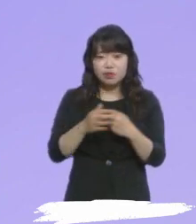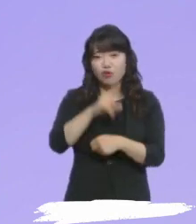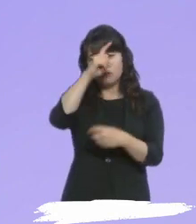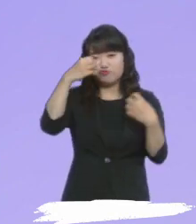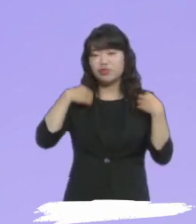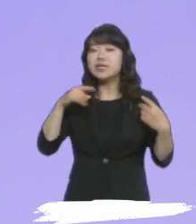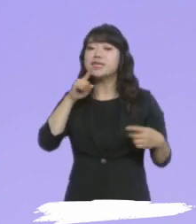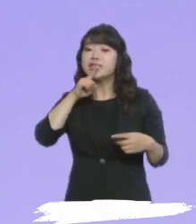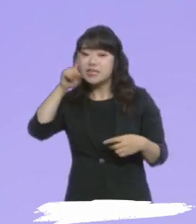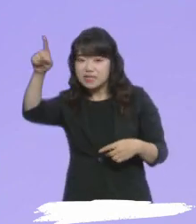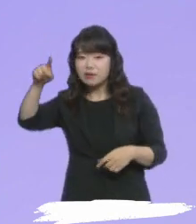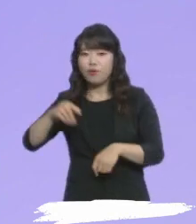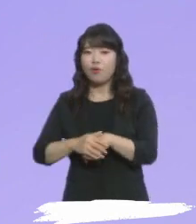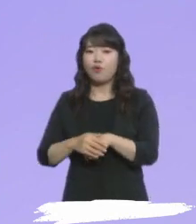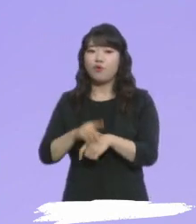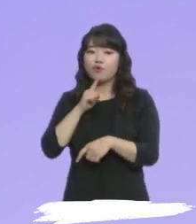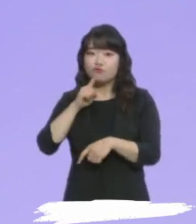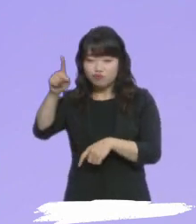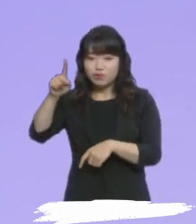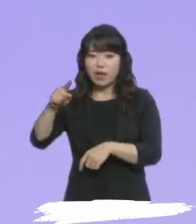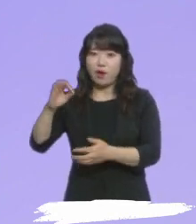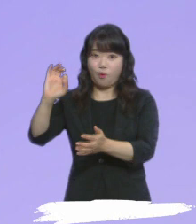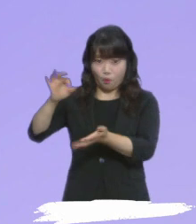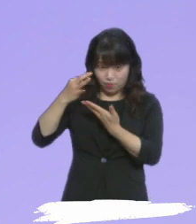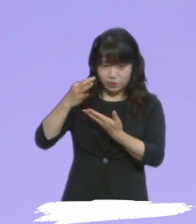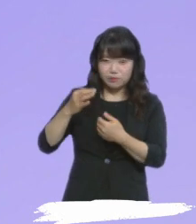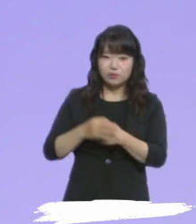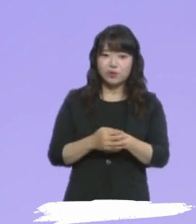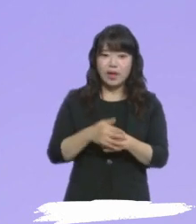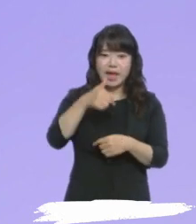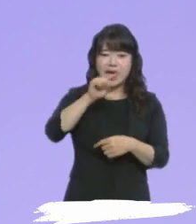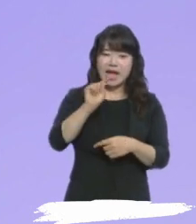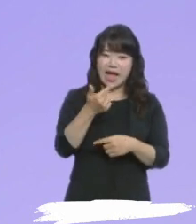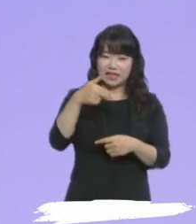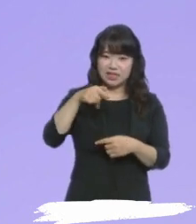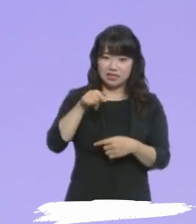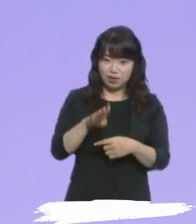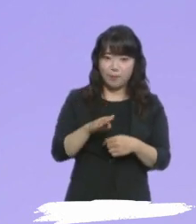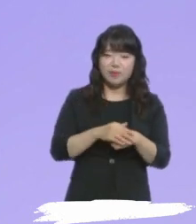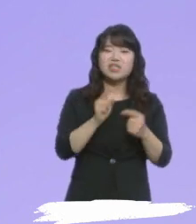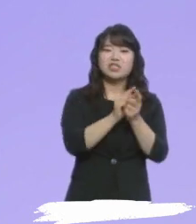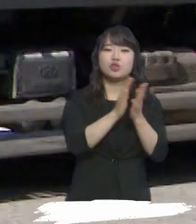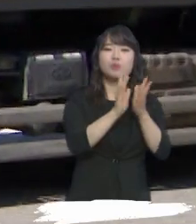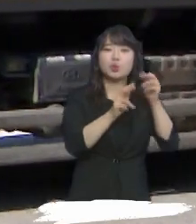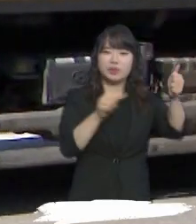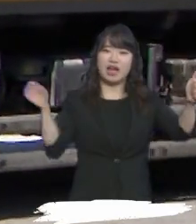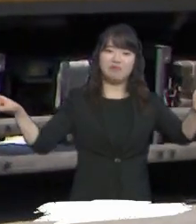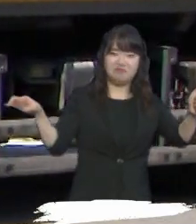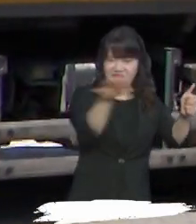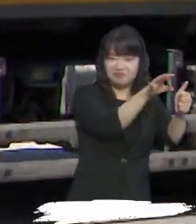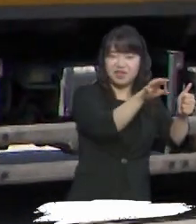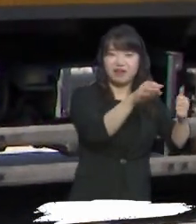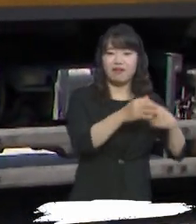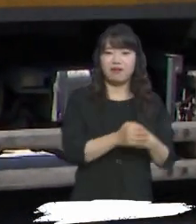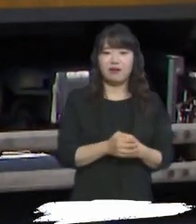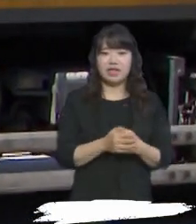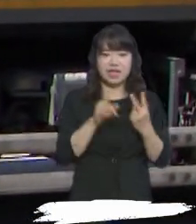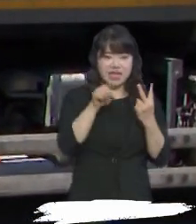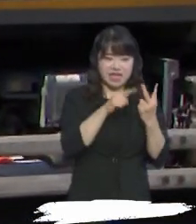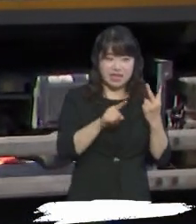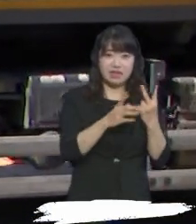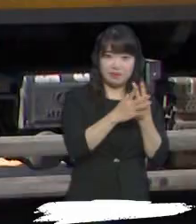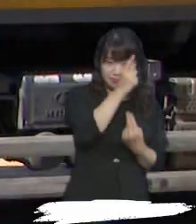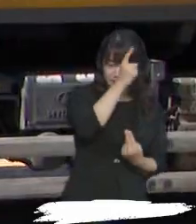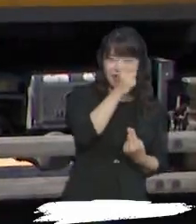구청에 신고하는 임금인 반면 간접 비용은 업체가 직접 현장 소장에게 지급합니다. 2인 1조, 3인